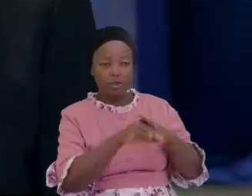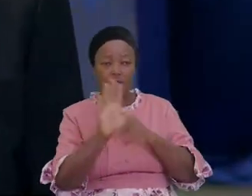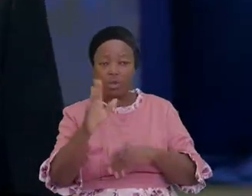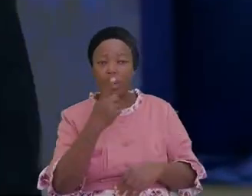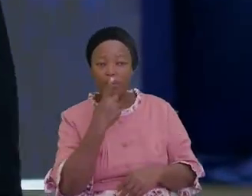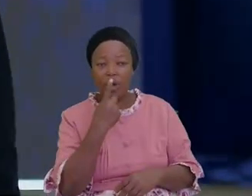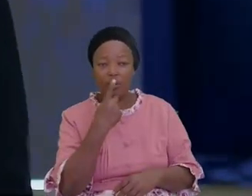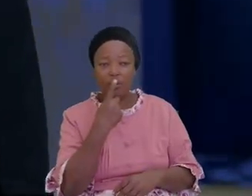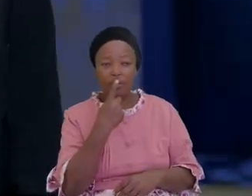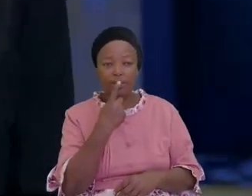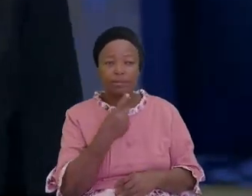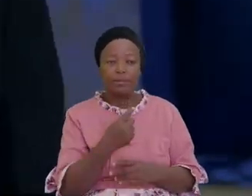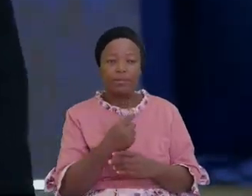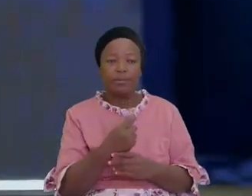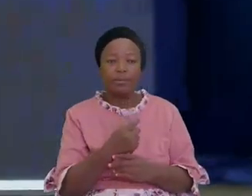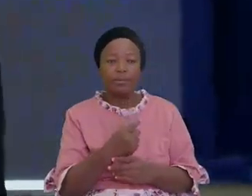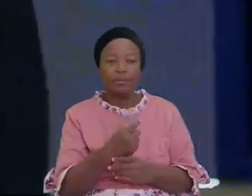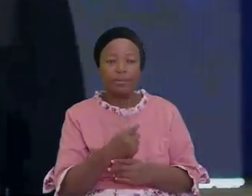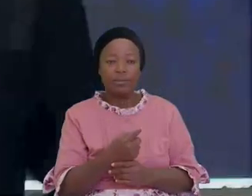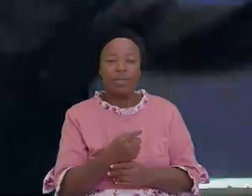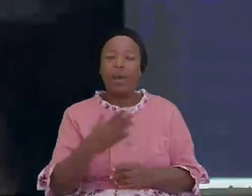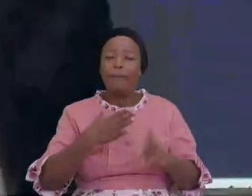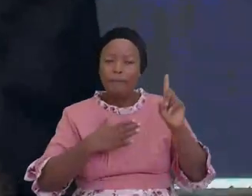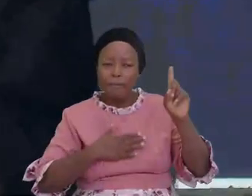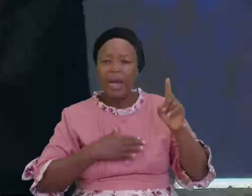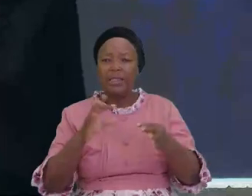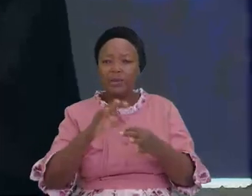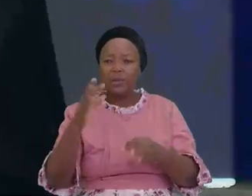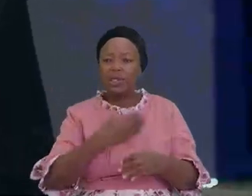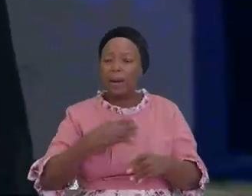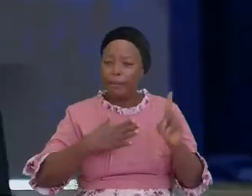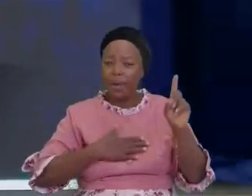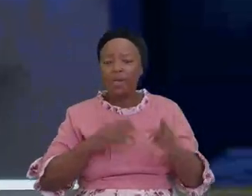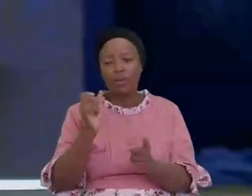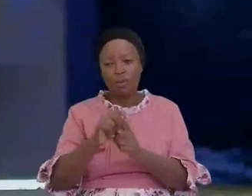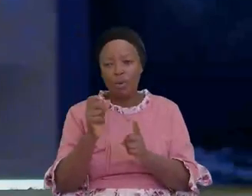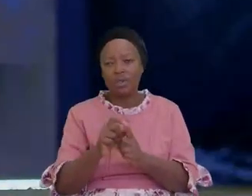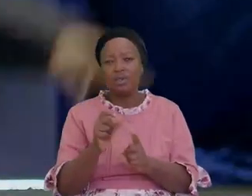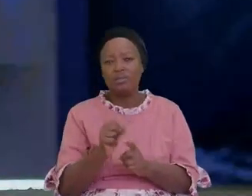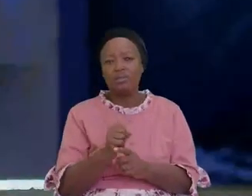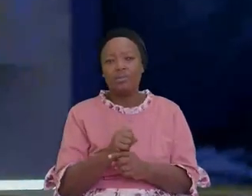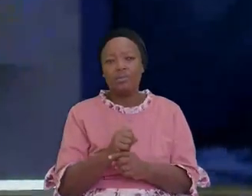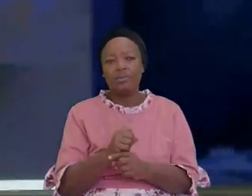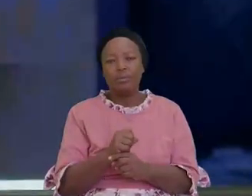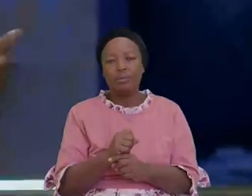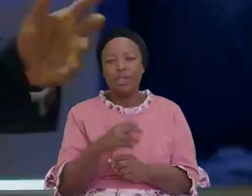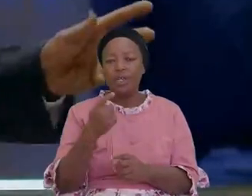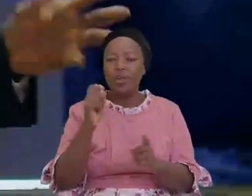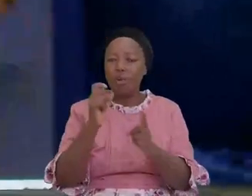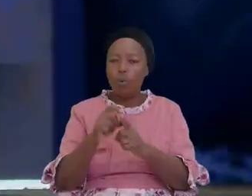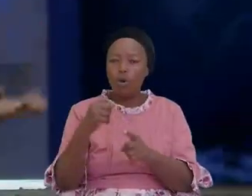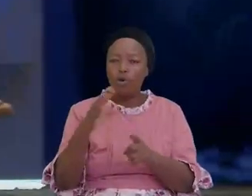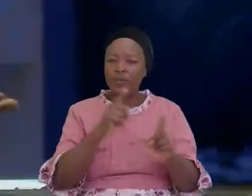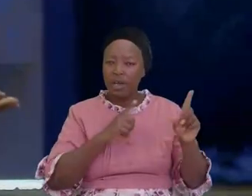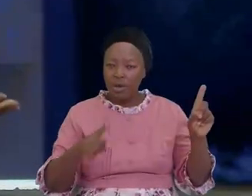Et mes paroles que j'ai mises dans ta bouche. Mon esprit et ma parole.